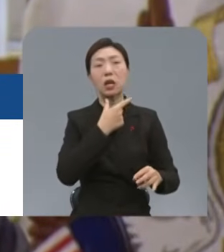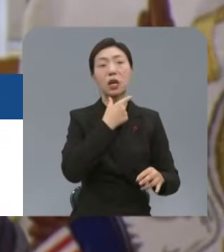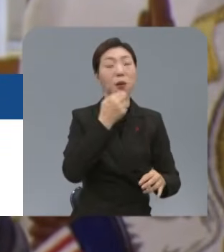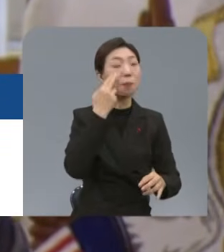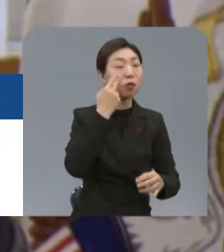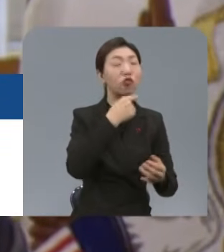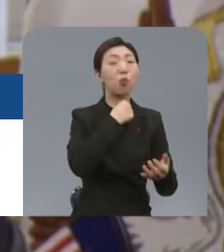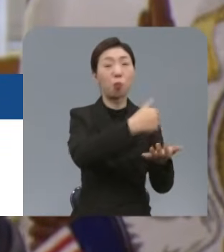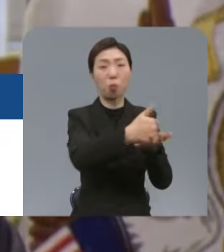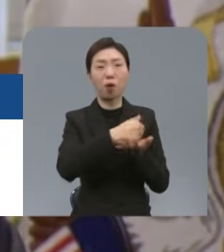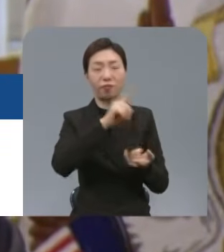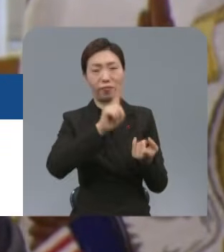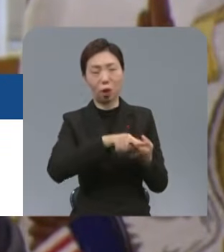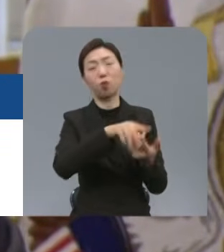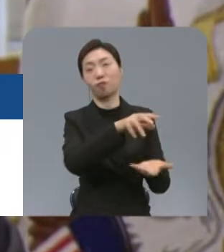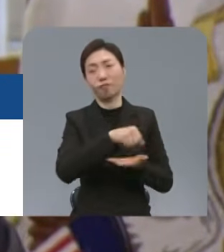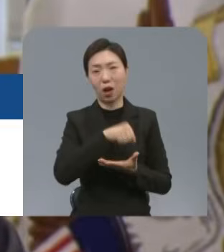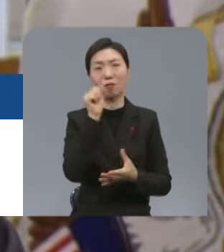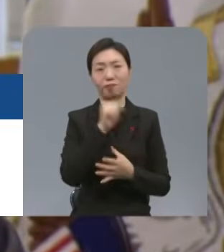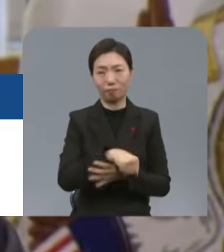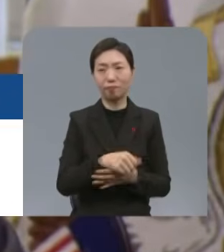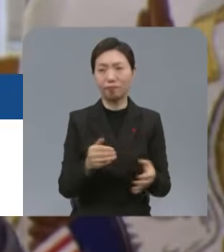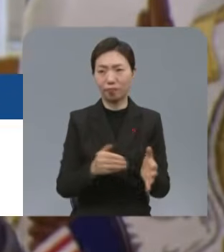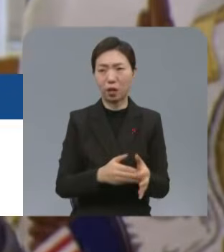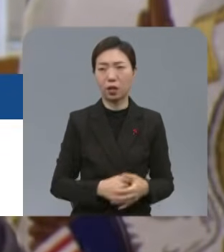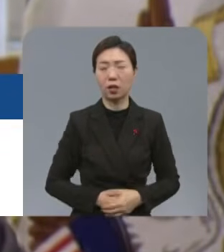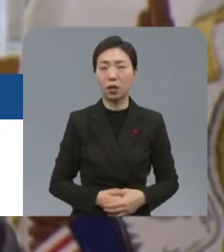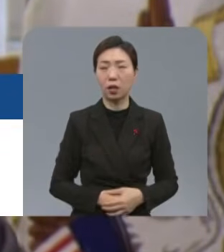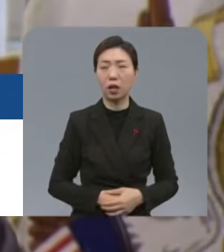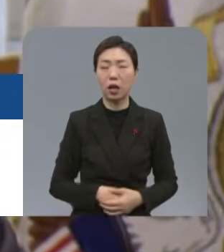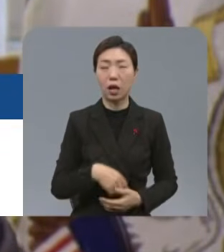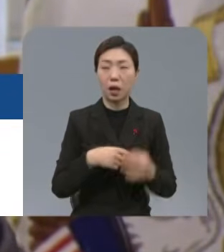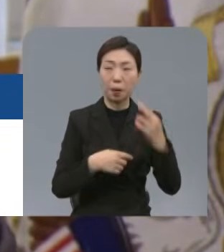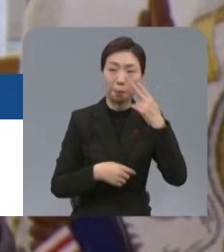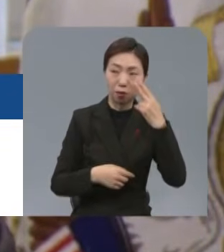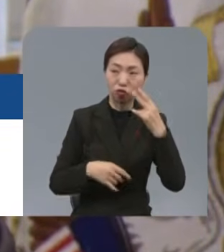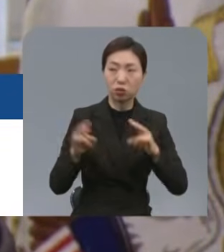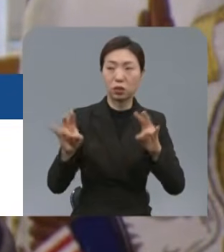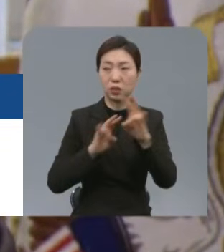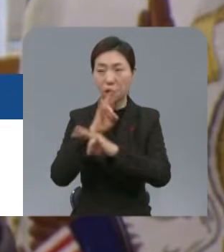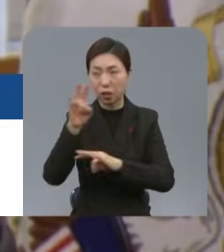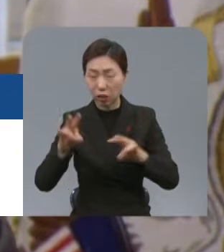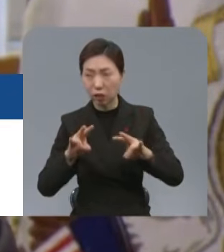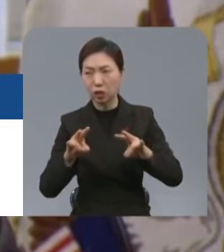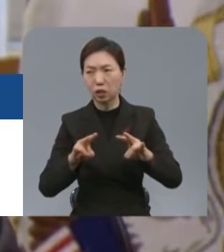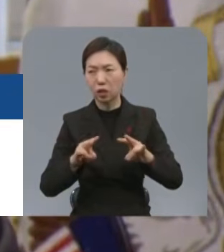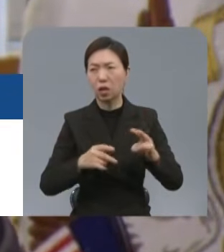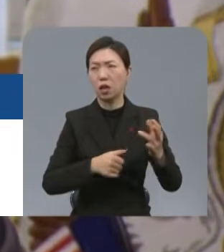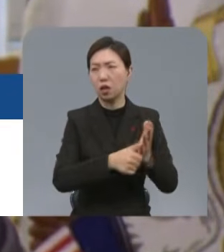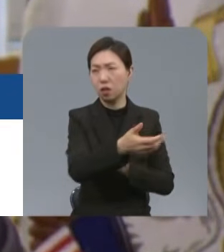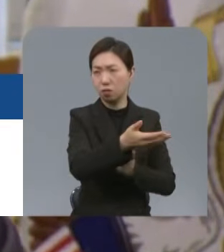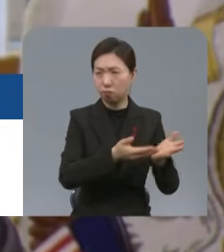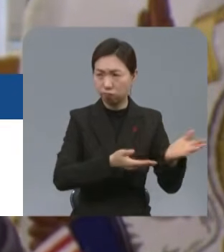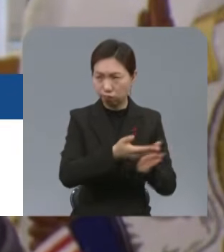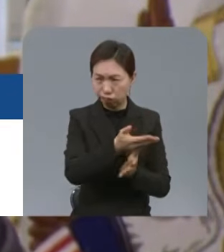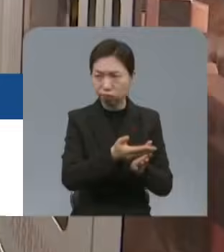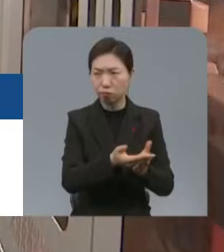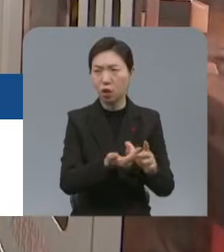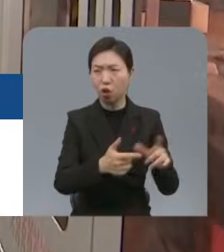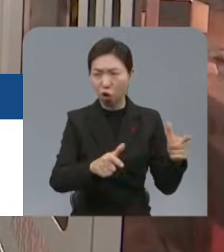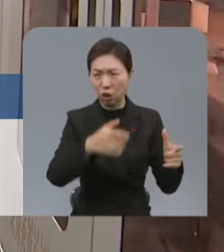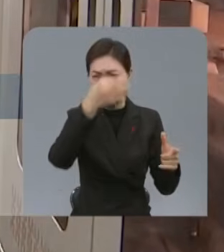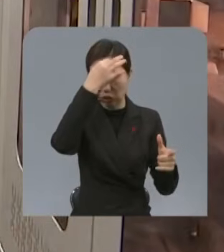Netherlands are important partners to the United States on a number of issues, including in the trade and technology space as